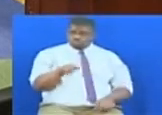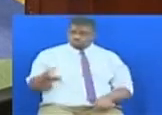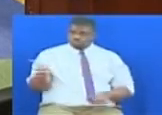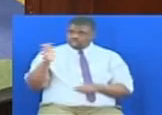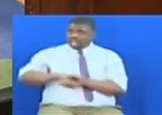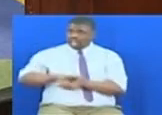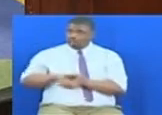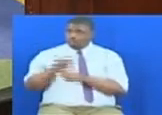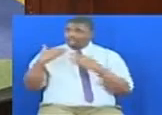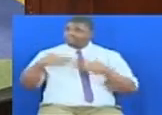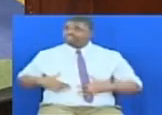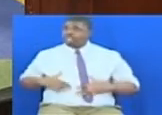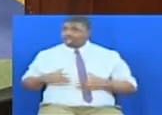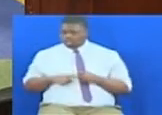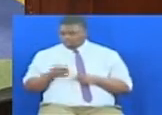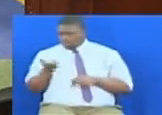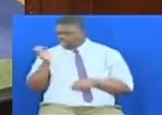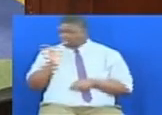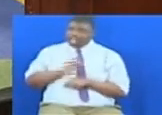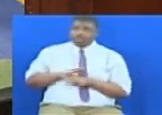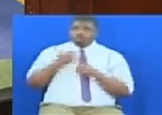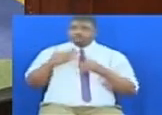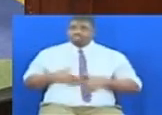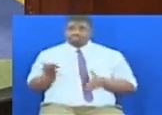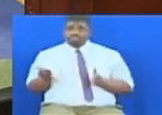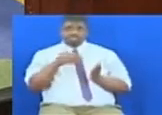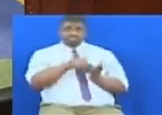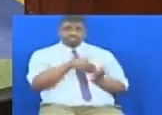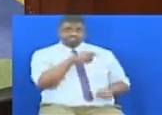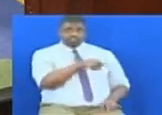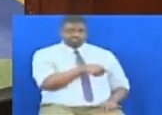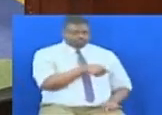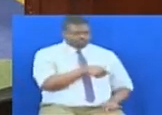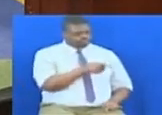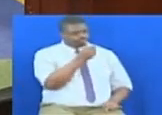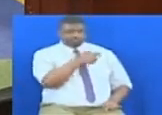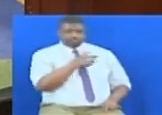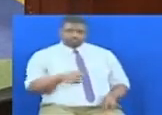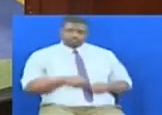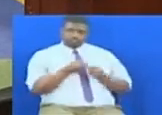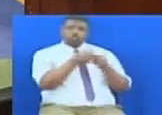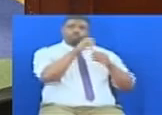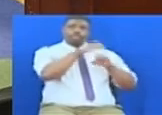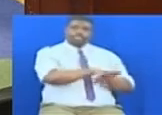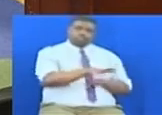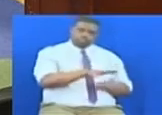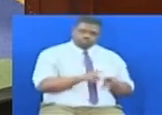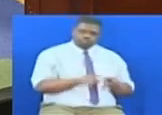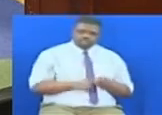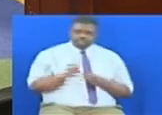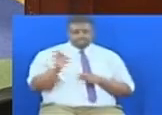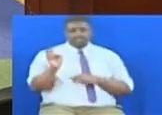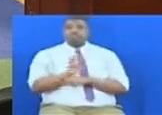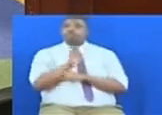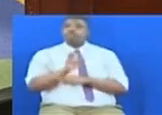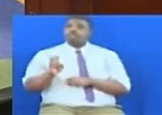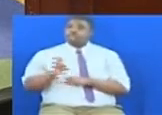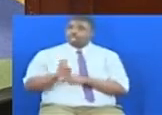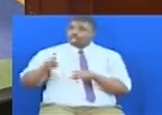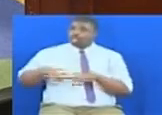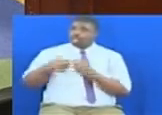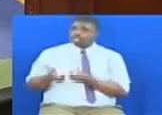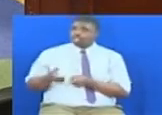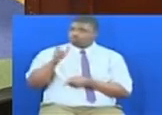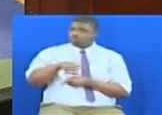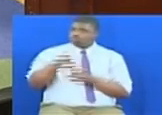afya. Tumeweza kufikia hapo, rais ametoa maelekezo anayasimamia, lakini kuna wale